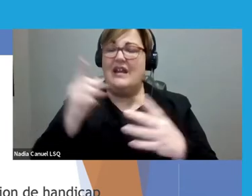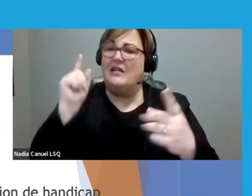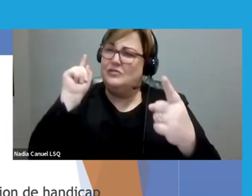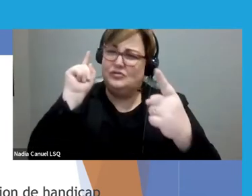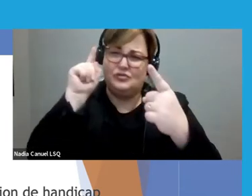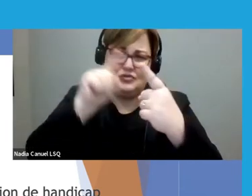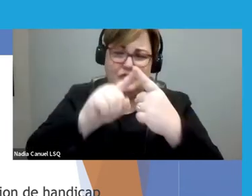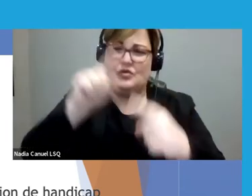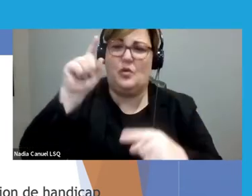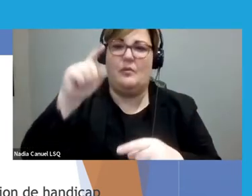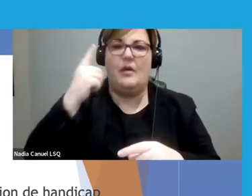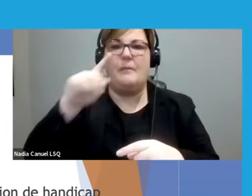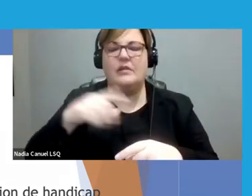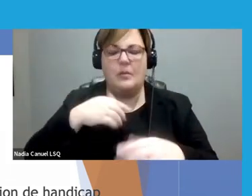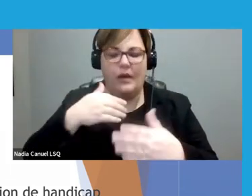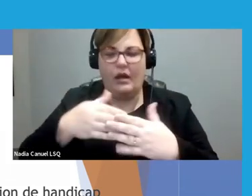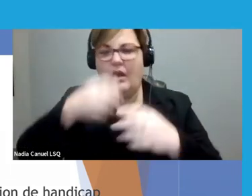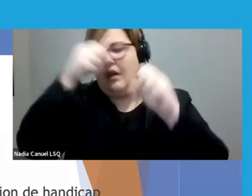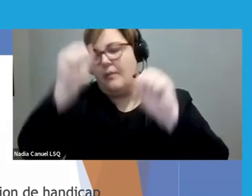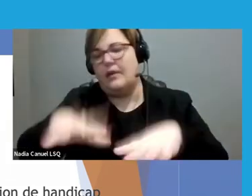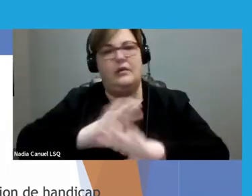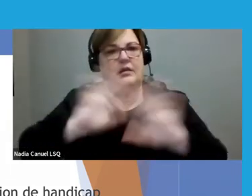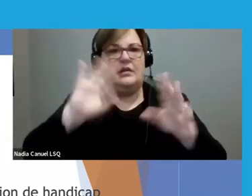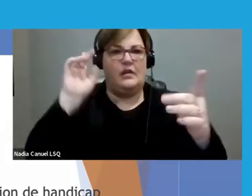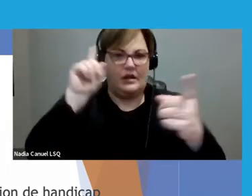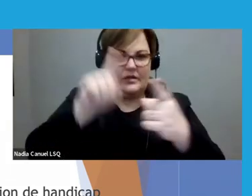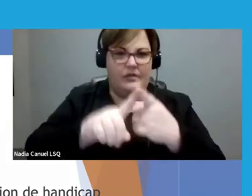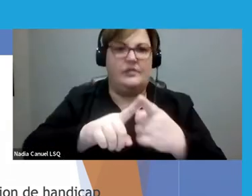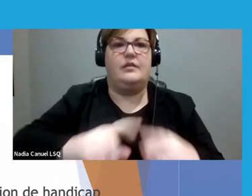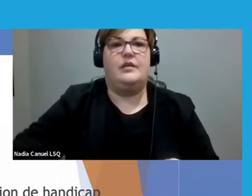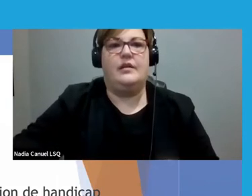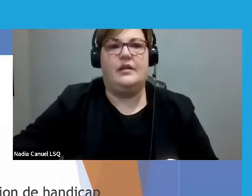l'approche intersectionnelle et à garder